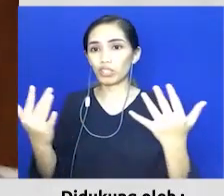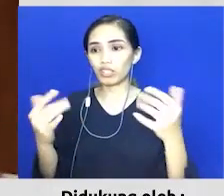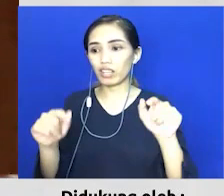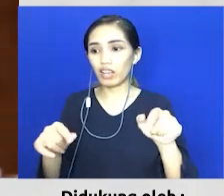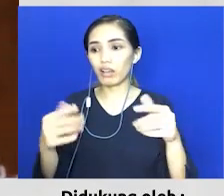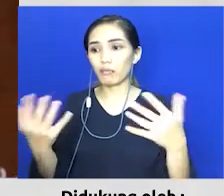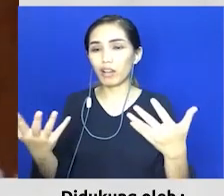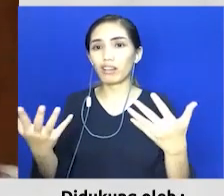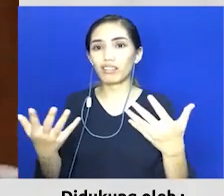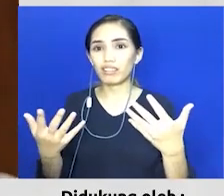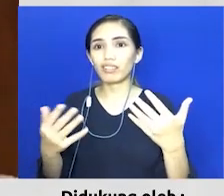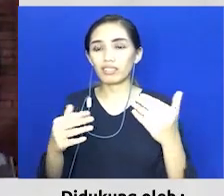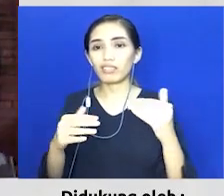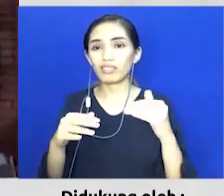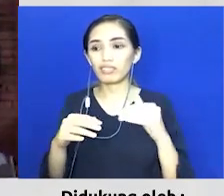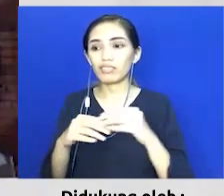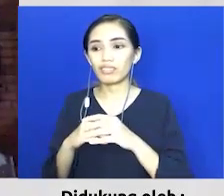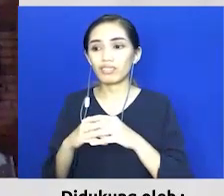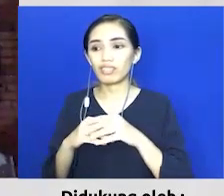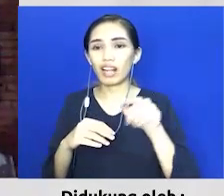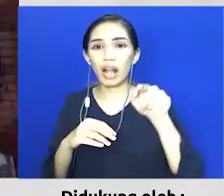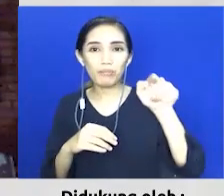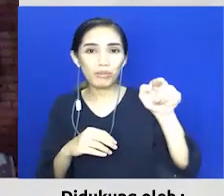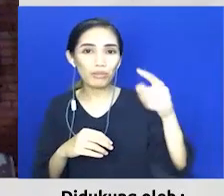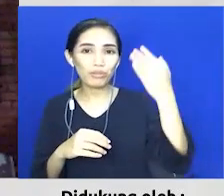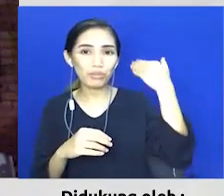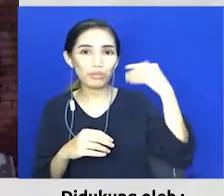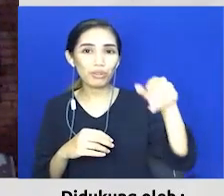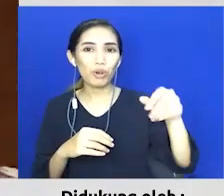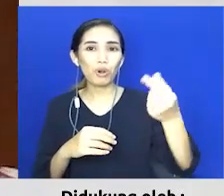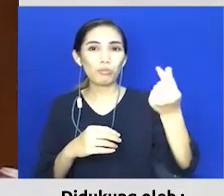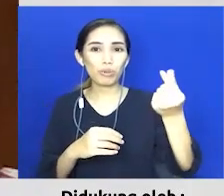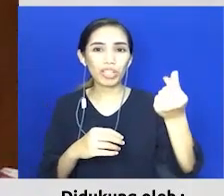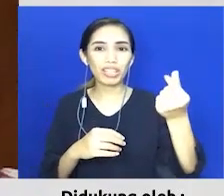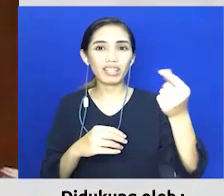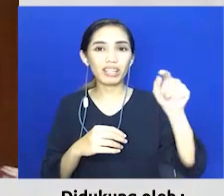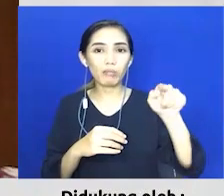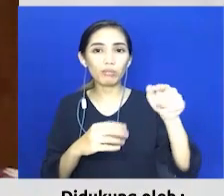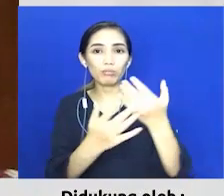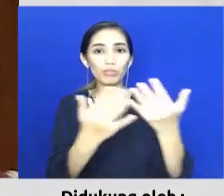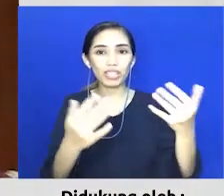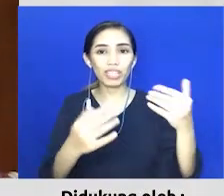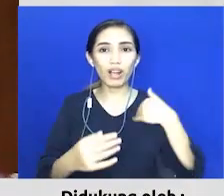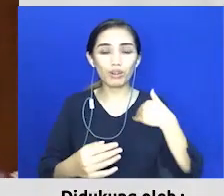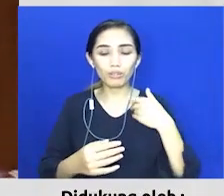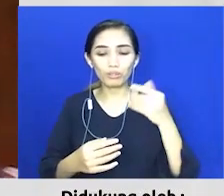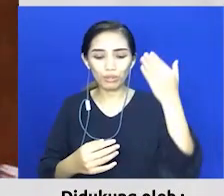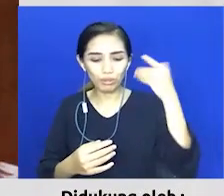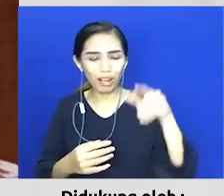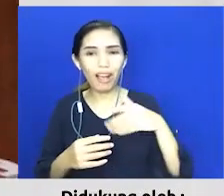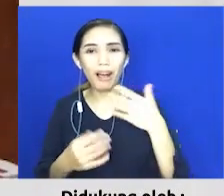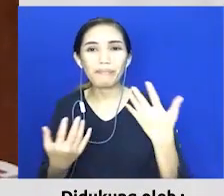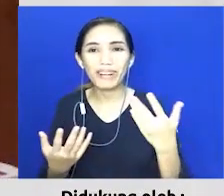atau sudah mulai dibayar gitu. Itu makanya Anda ketemu saya, Pak. Saya bekerja